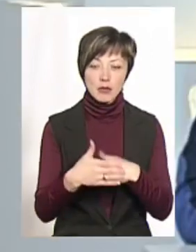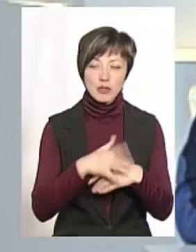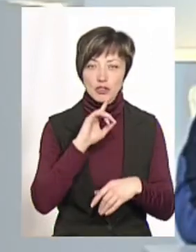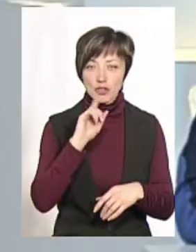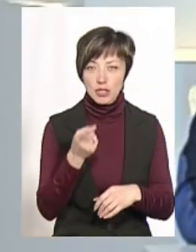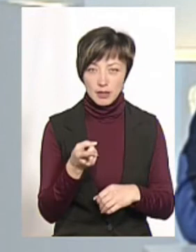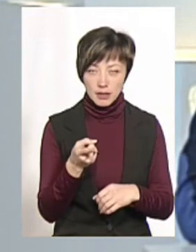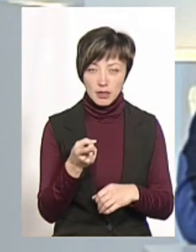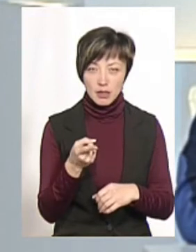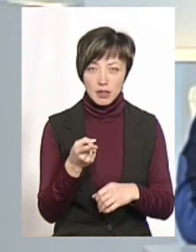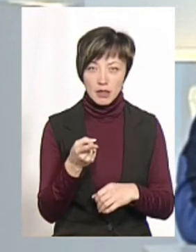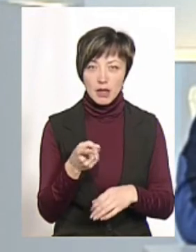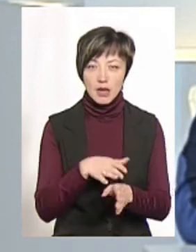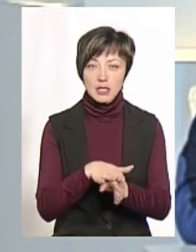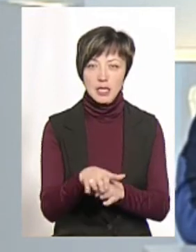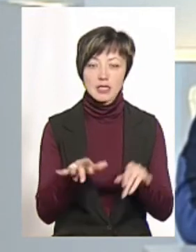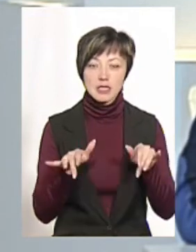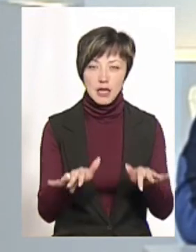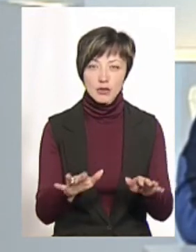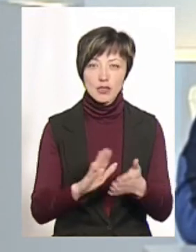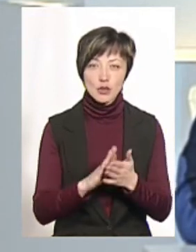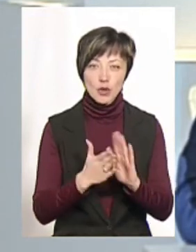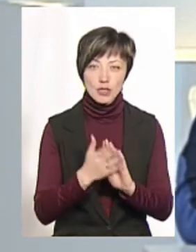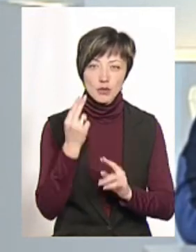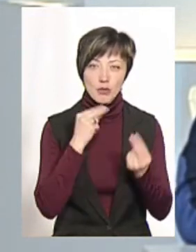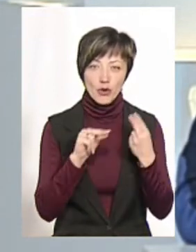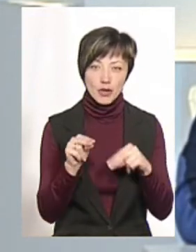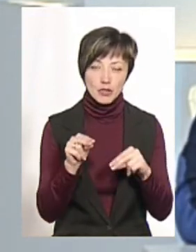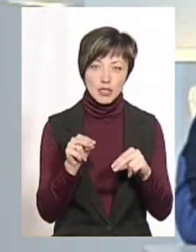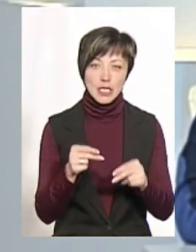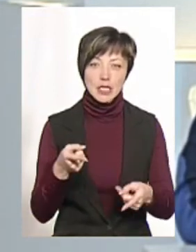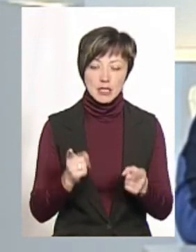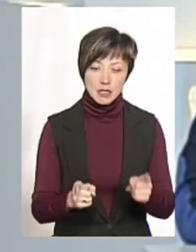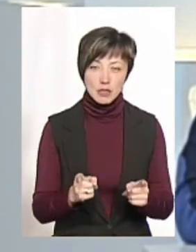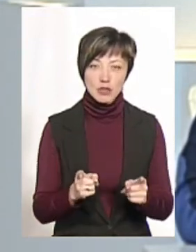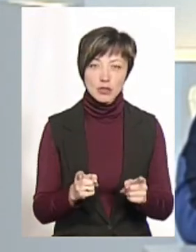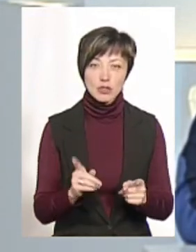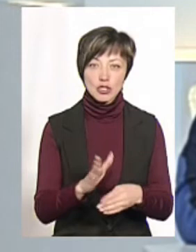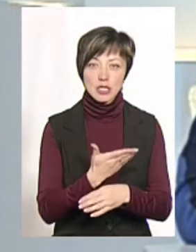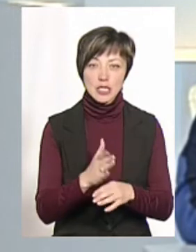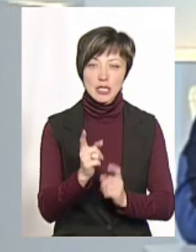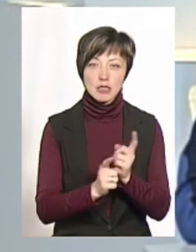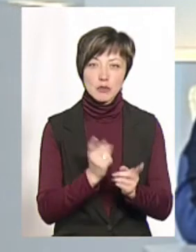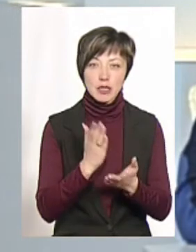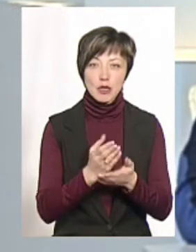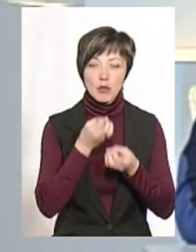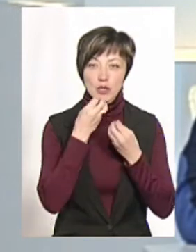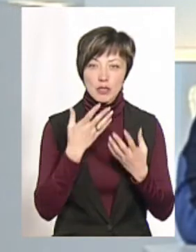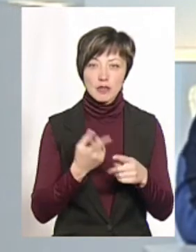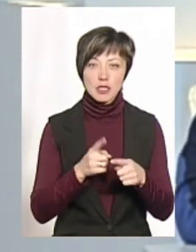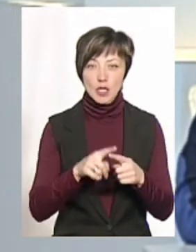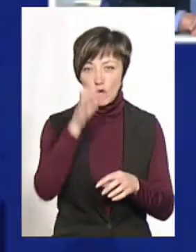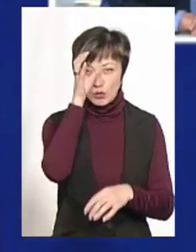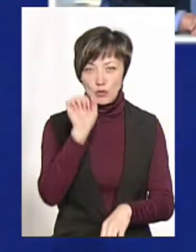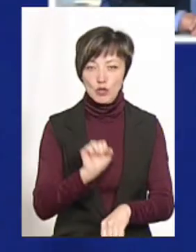найближчий рік стосовно реалізації заходів, аби ситуацію покращити. Дійсно, скажімо, частина змін є позитивних. Це